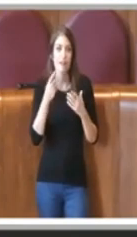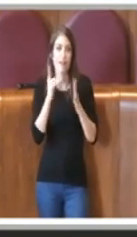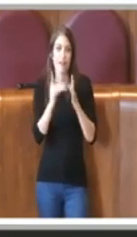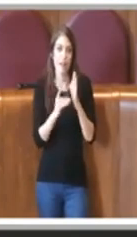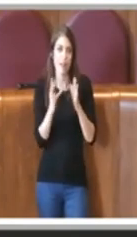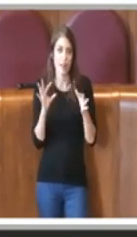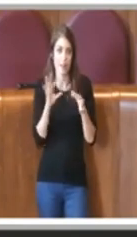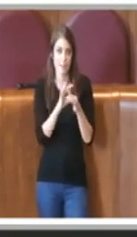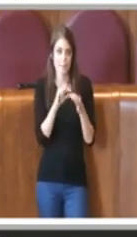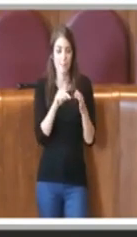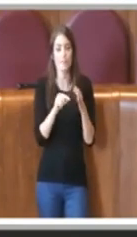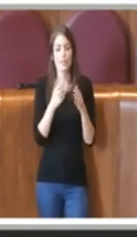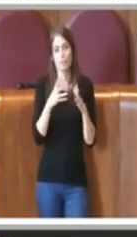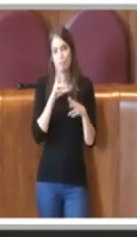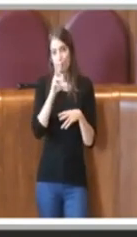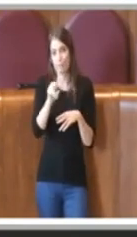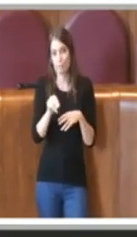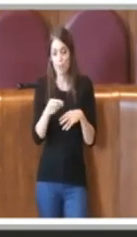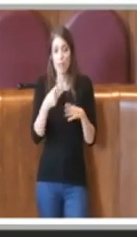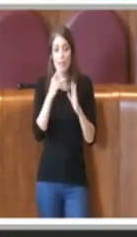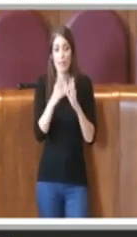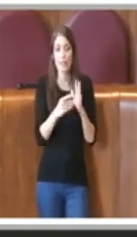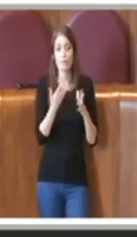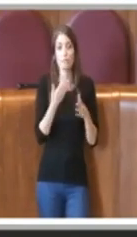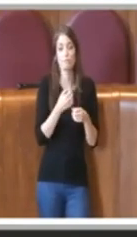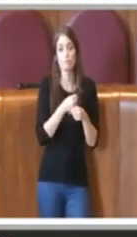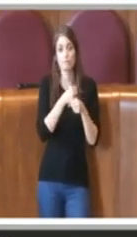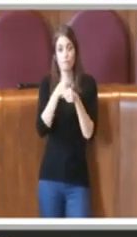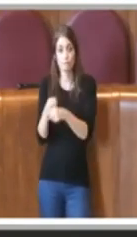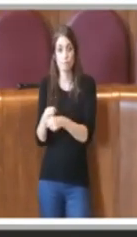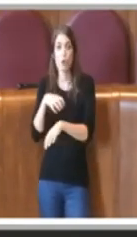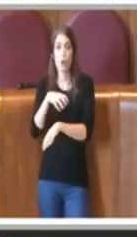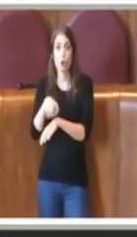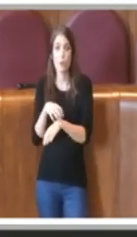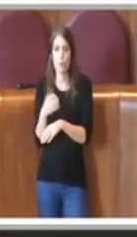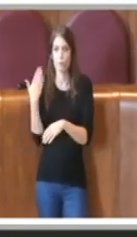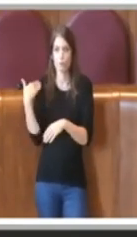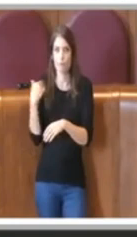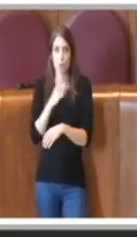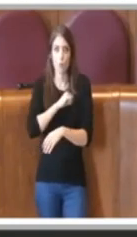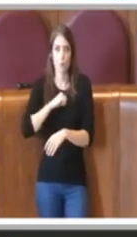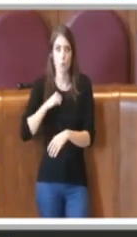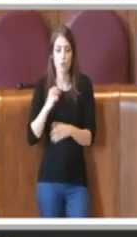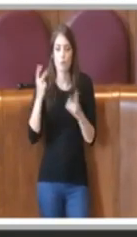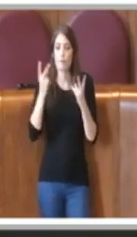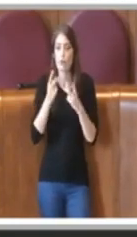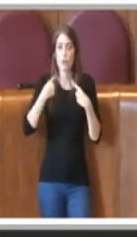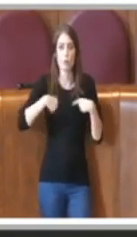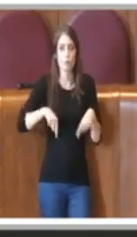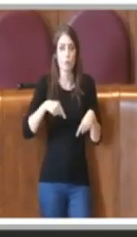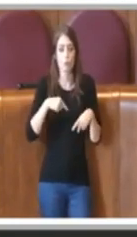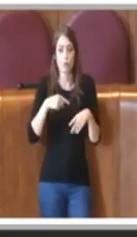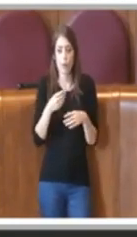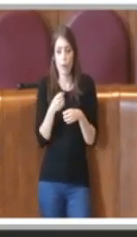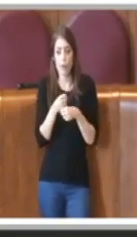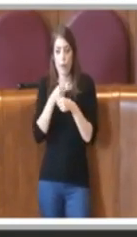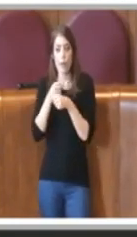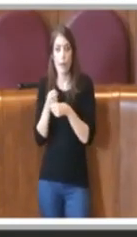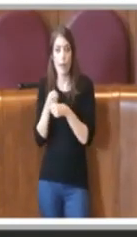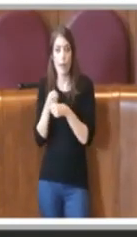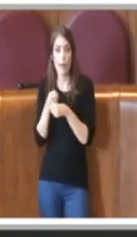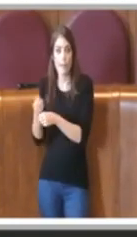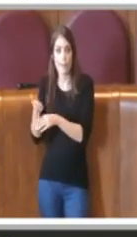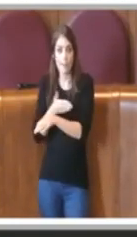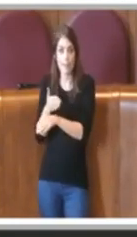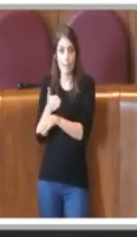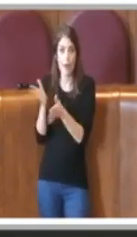dette. La delibera è passata in commissione, credo, a giugno, poi non abbiamo avuto modo di portarla prima,